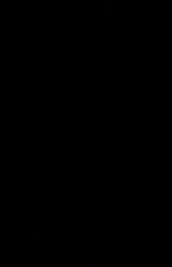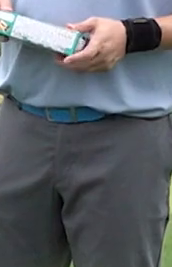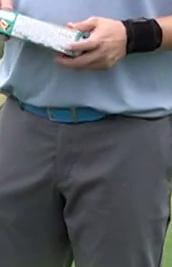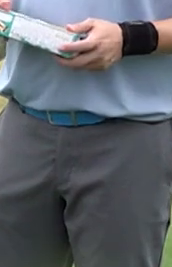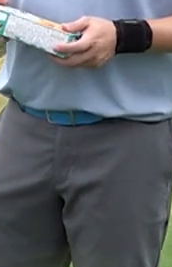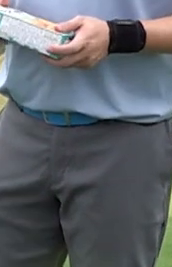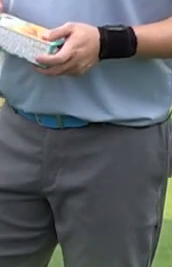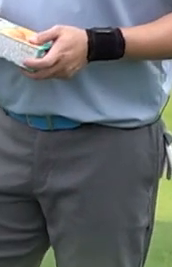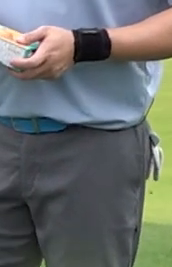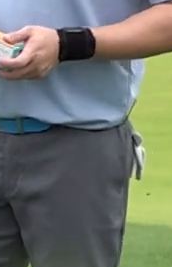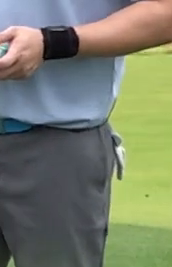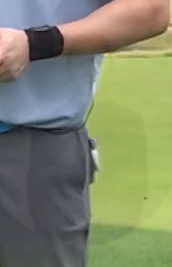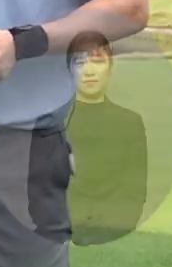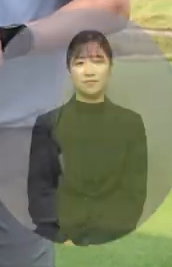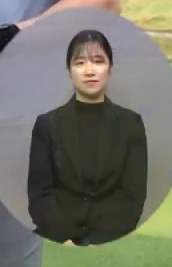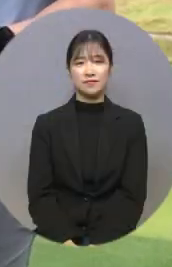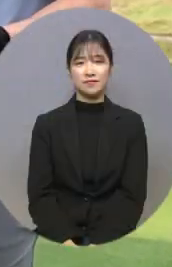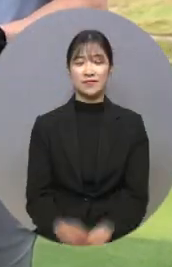오, 이겼다.